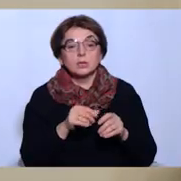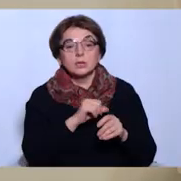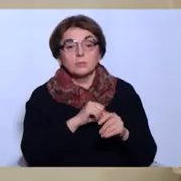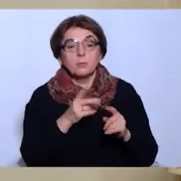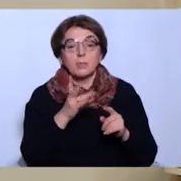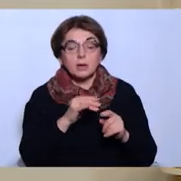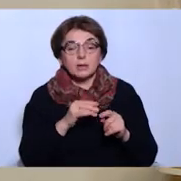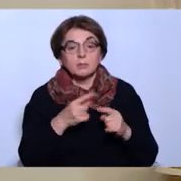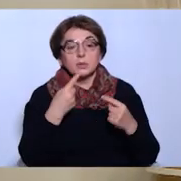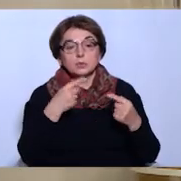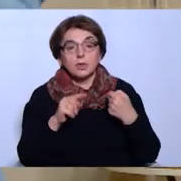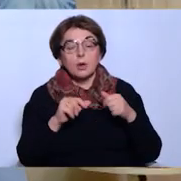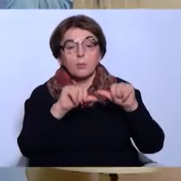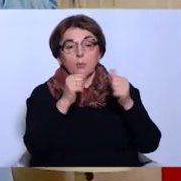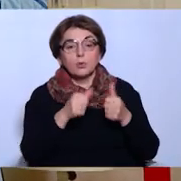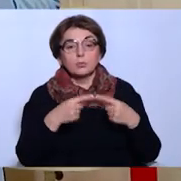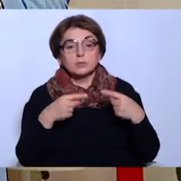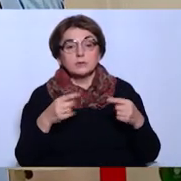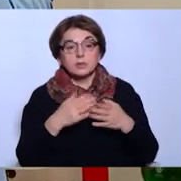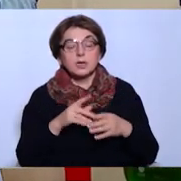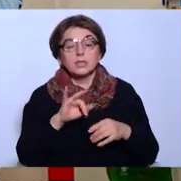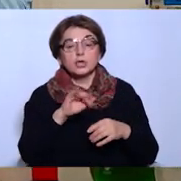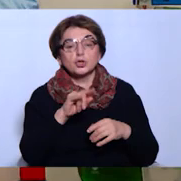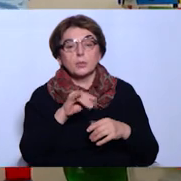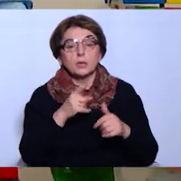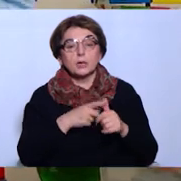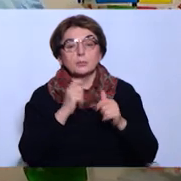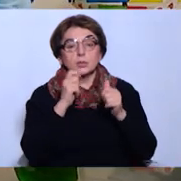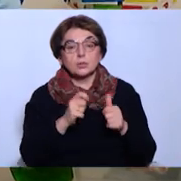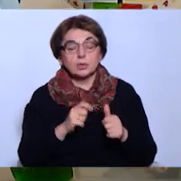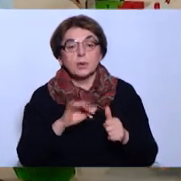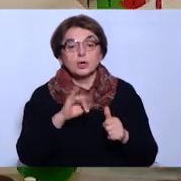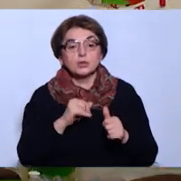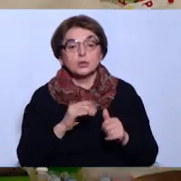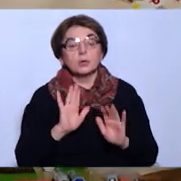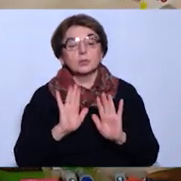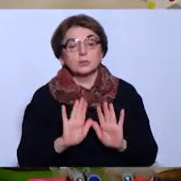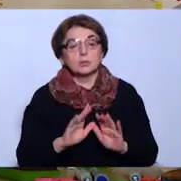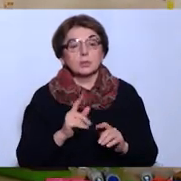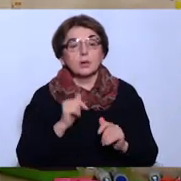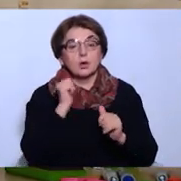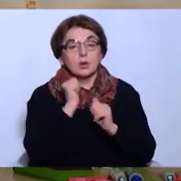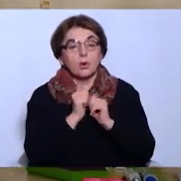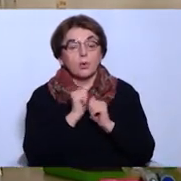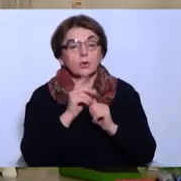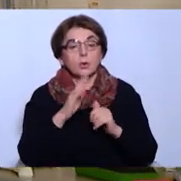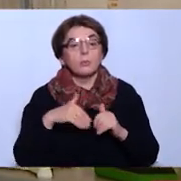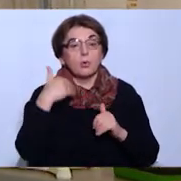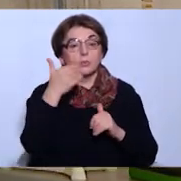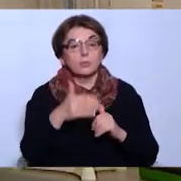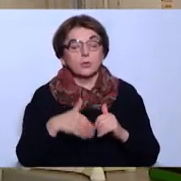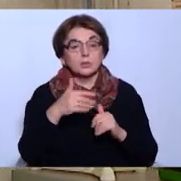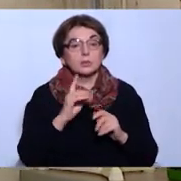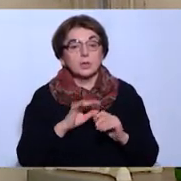სტრუქტურული ფორმულები, იზომერები ეწოდებათ. იზომერებზე დიდხანს არ შევჩერდები, რადგან ჩვენ ყოველ შემდეგ გაკვეთილზე